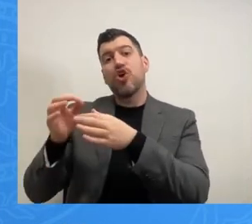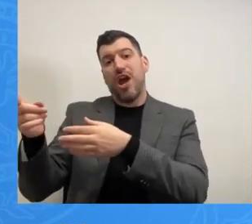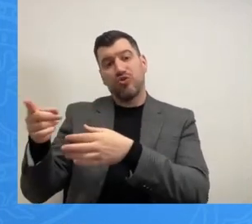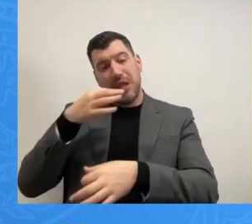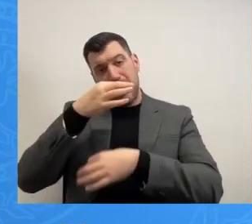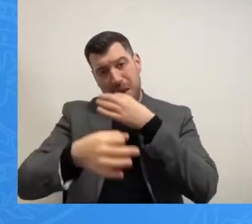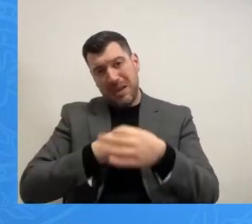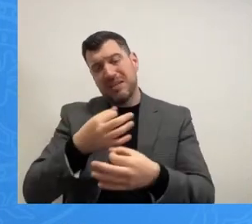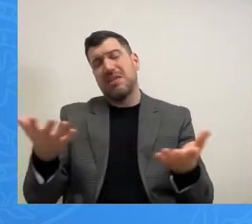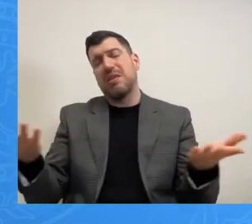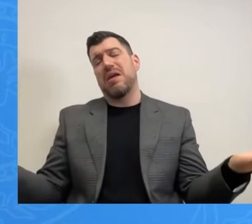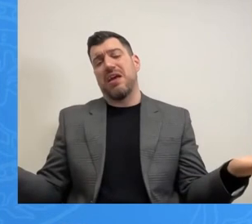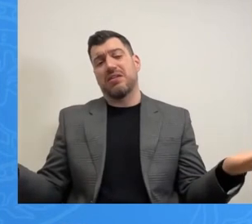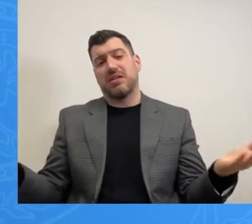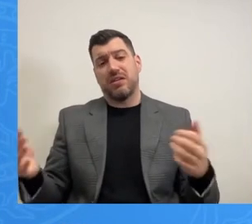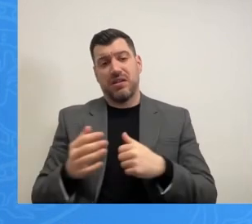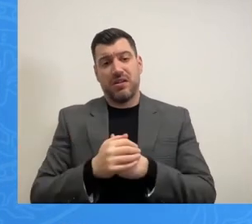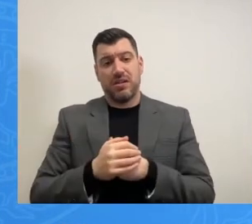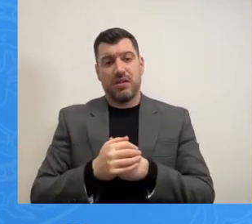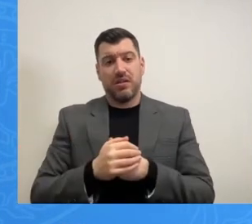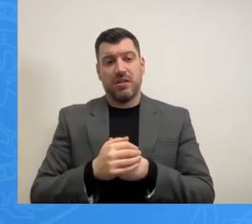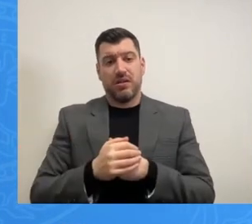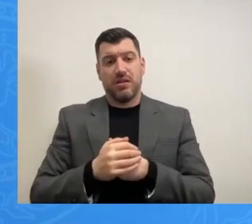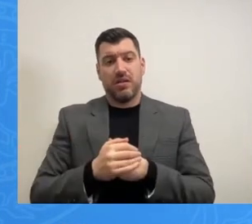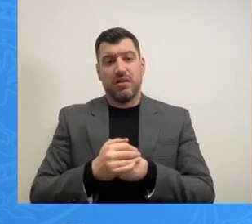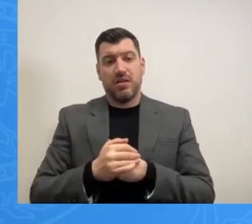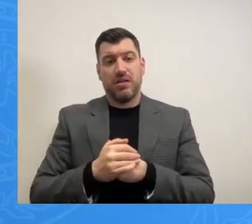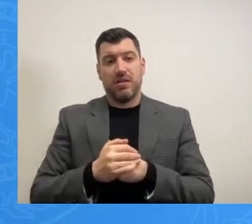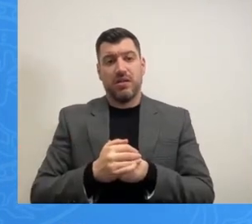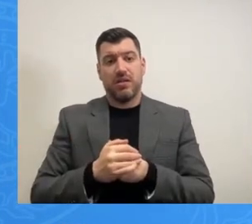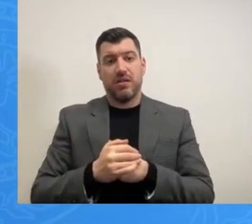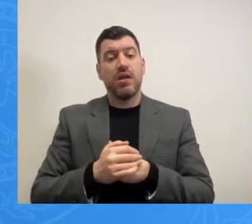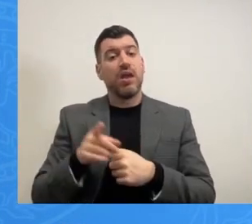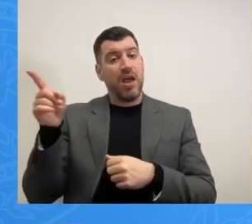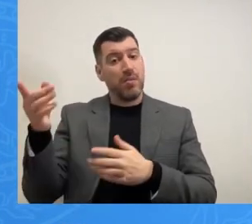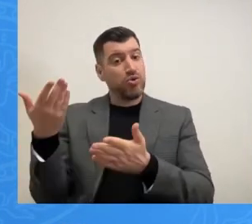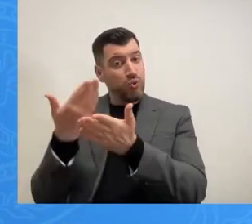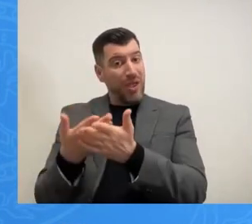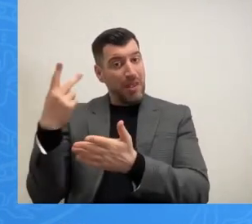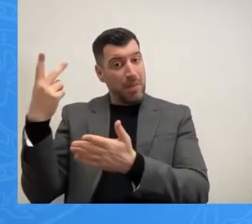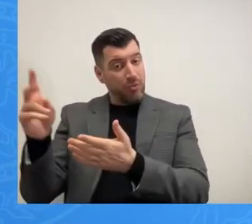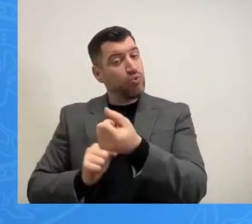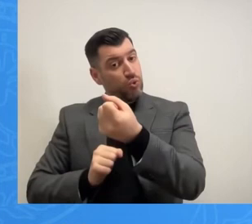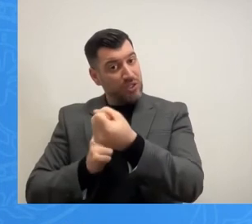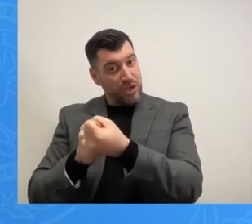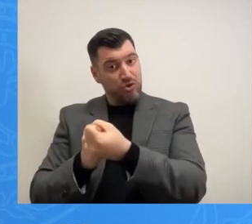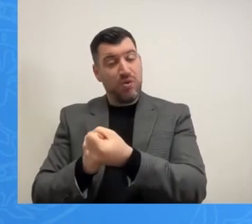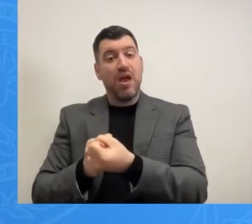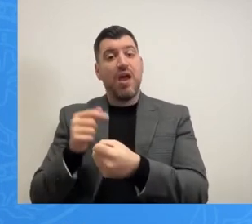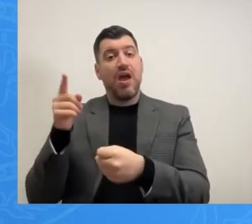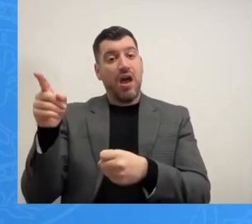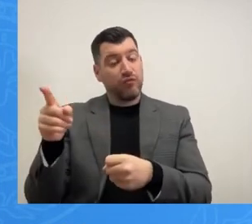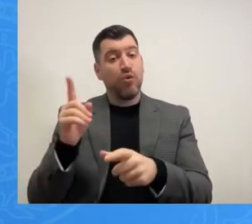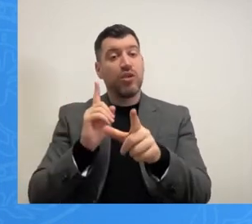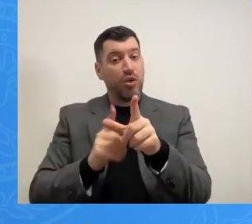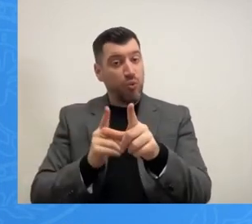τώρα αναλυτικά γύρω από το αίτημα το συγκεκριμένο το οποίο το στηρίζουμε. Άλλωστε αφορά και το ΚΚΕ